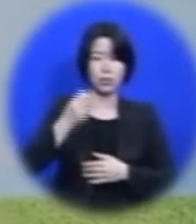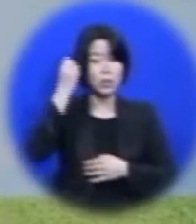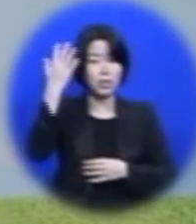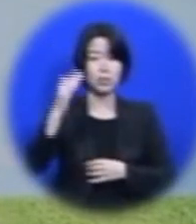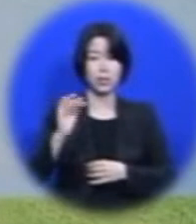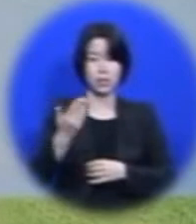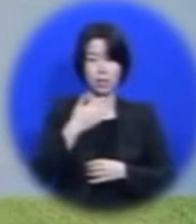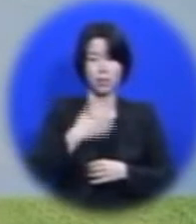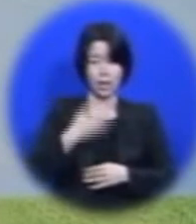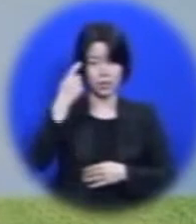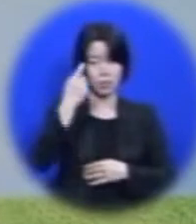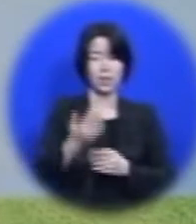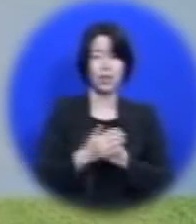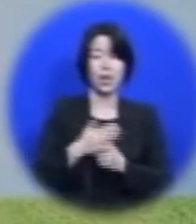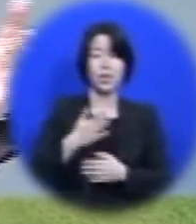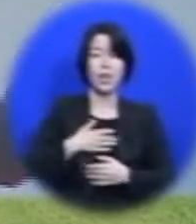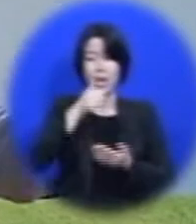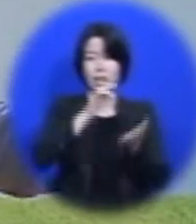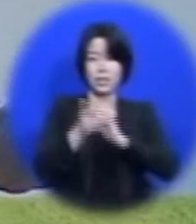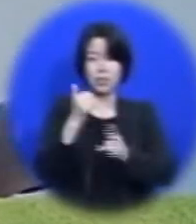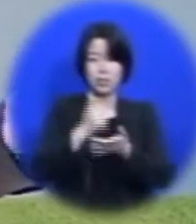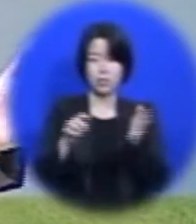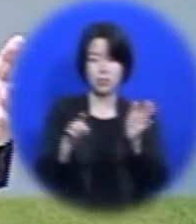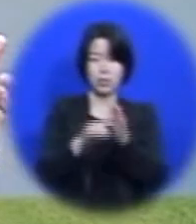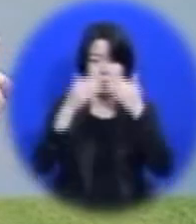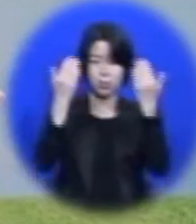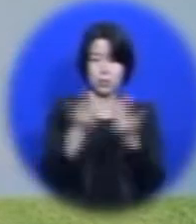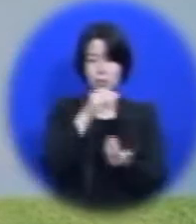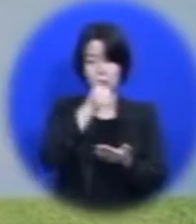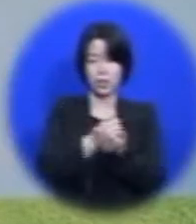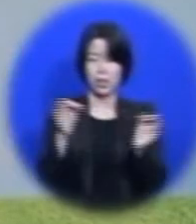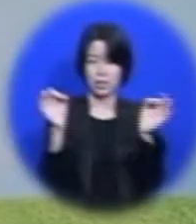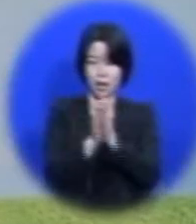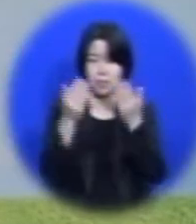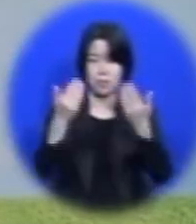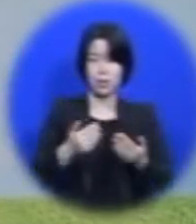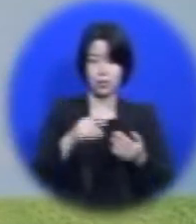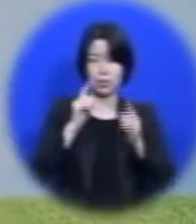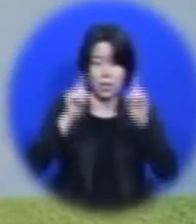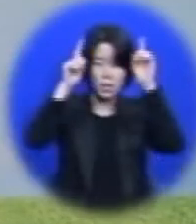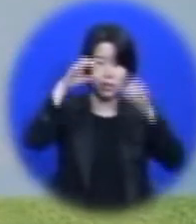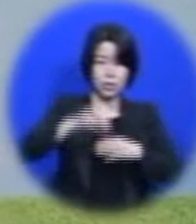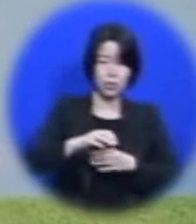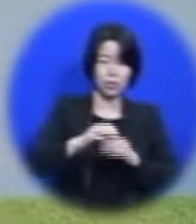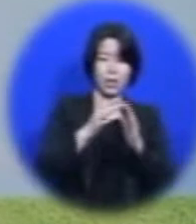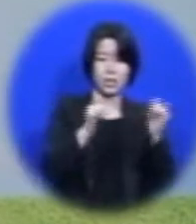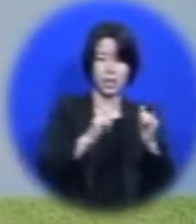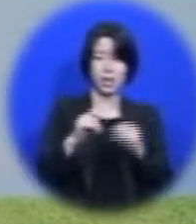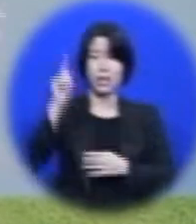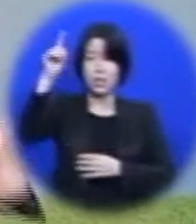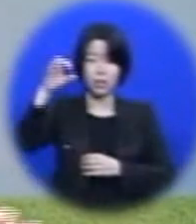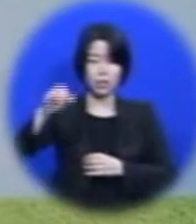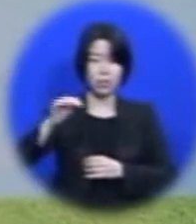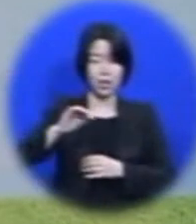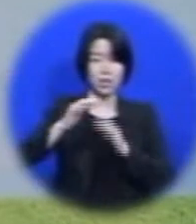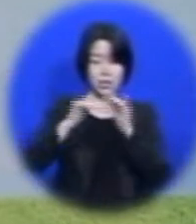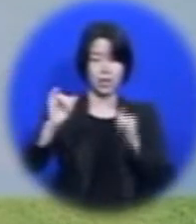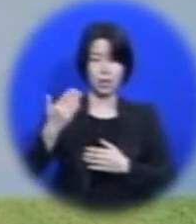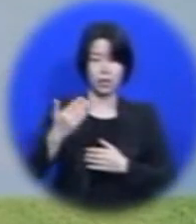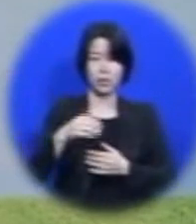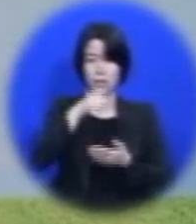아십니까? 내가 예수 믿고 모든 죄가 사함받고 내가 지옥 갈 자가 천국 갈 자가 되고 내 모든 죄가 깨끗이